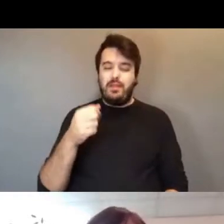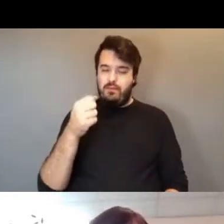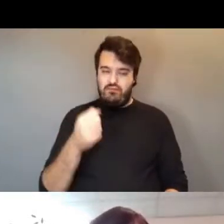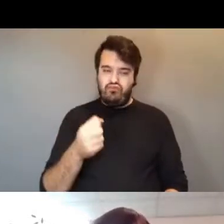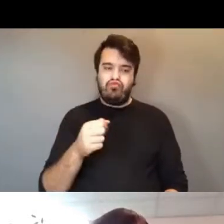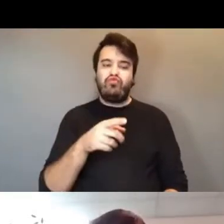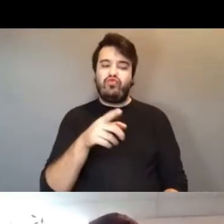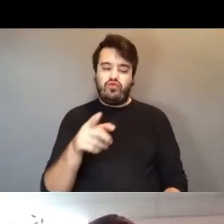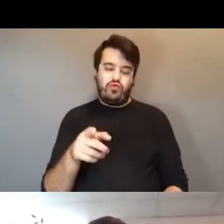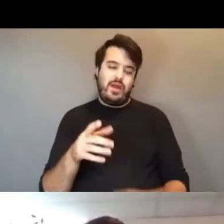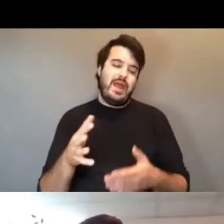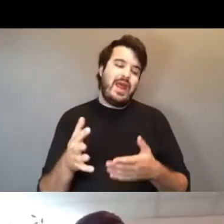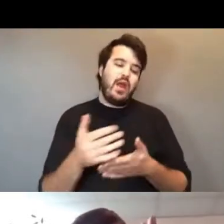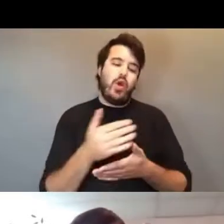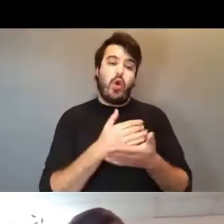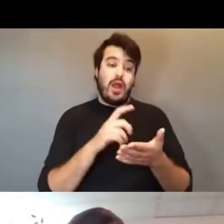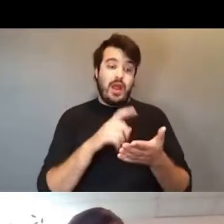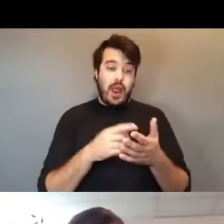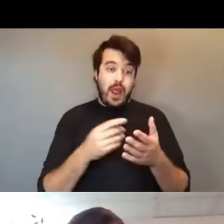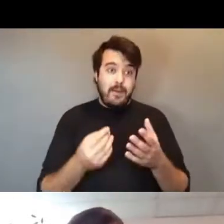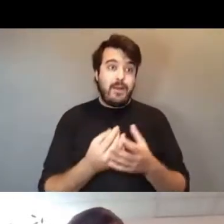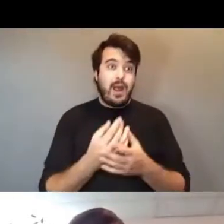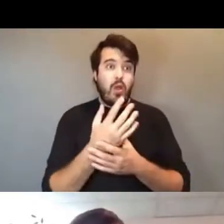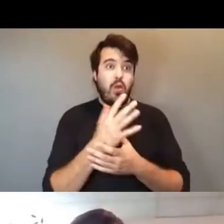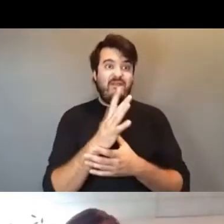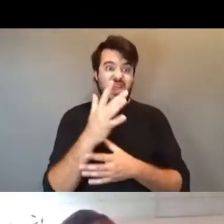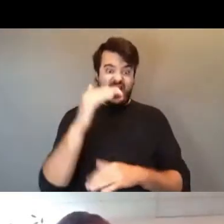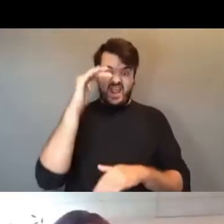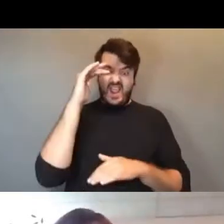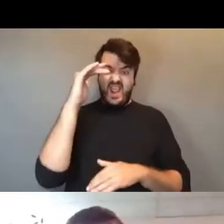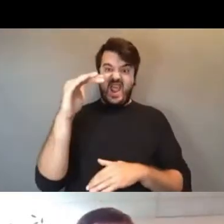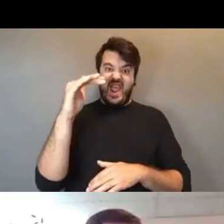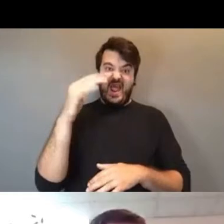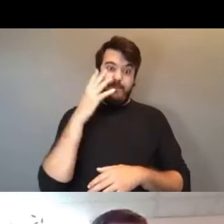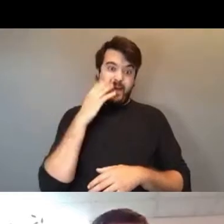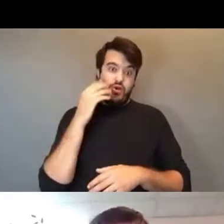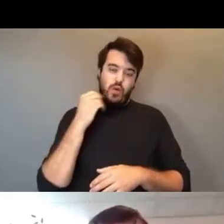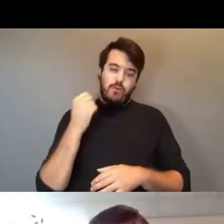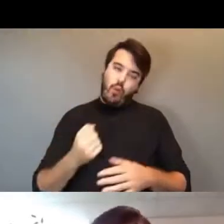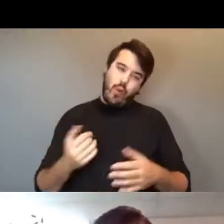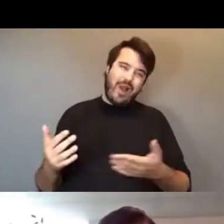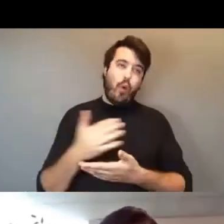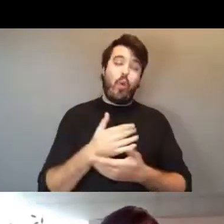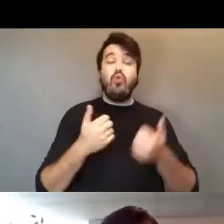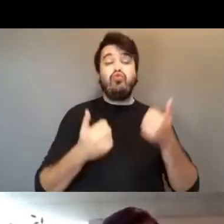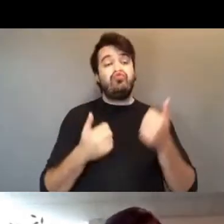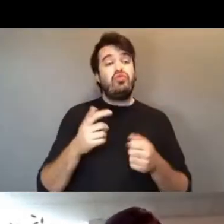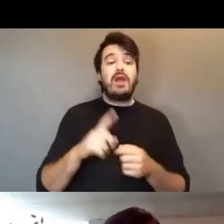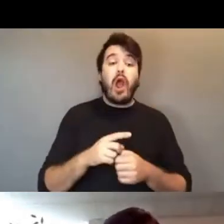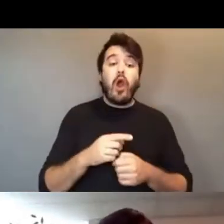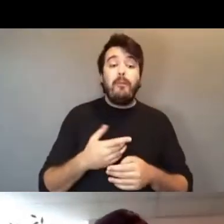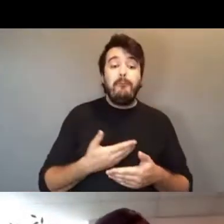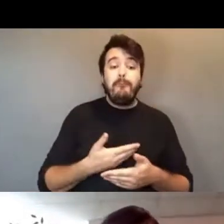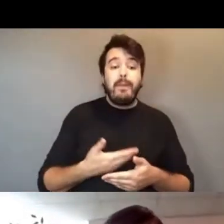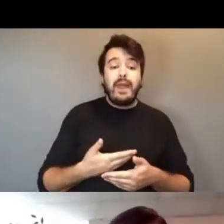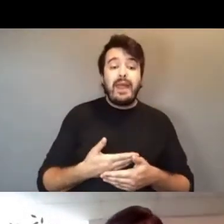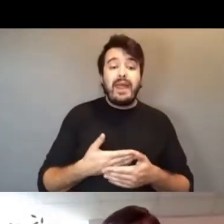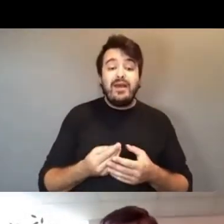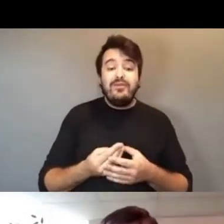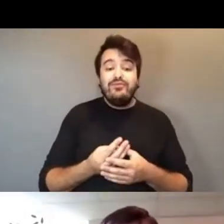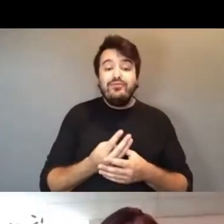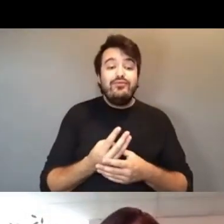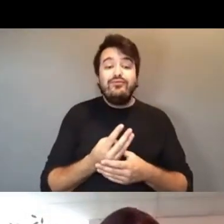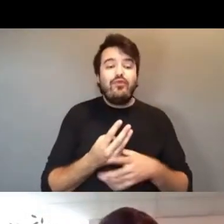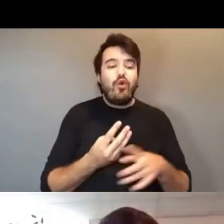pouvez récolter quand la plante devient très grande et mature, ou vous pouvez récolter pendant qu'elle est en